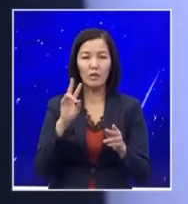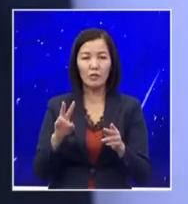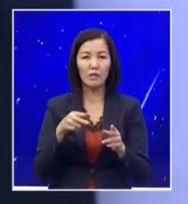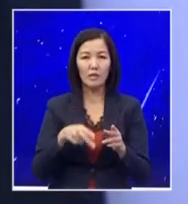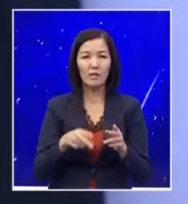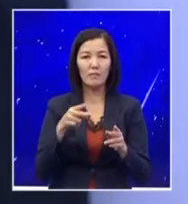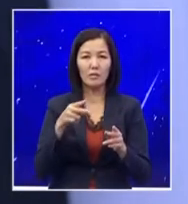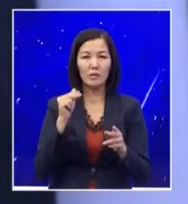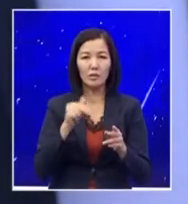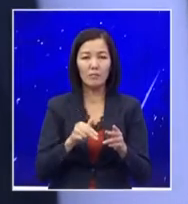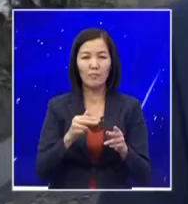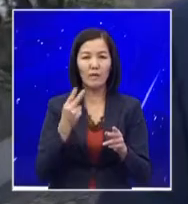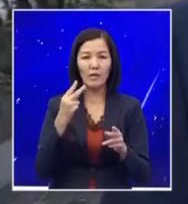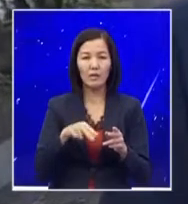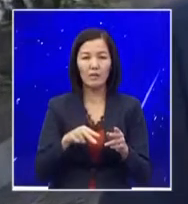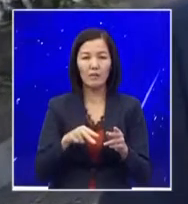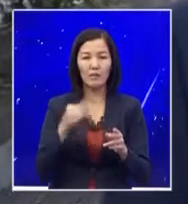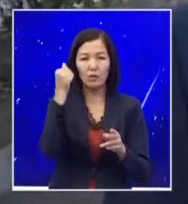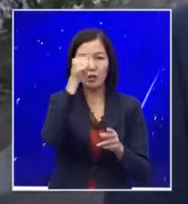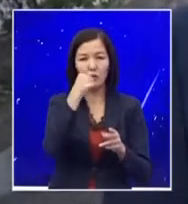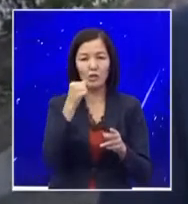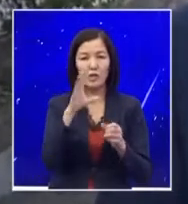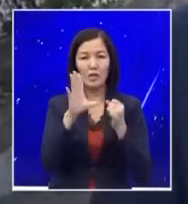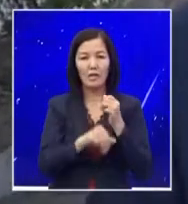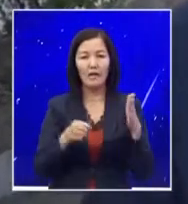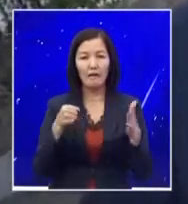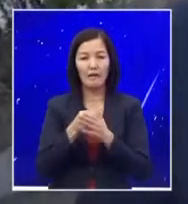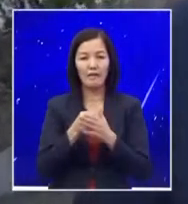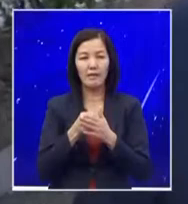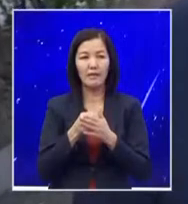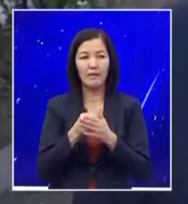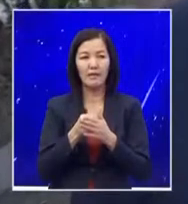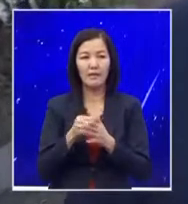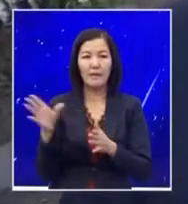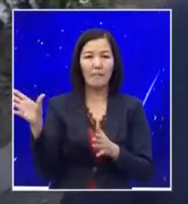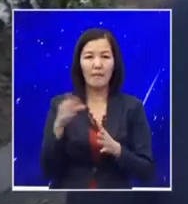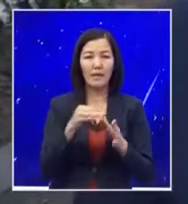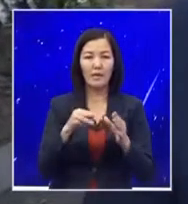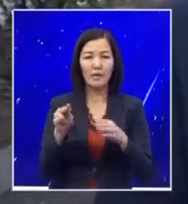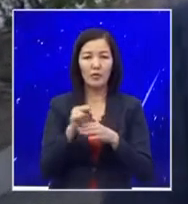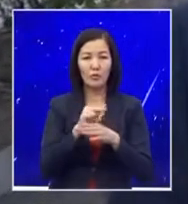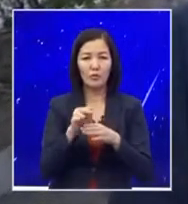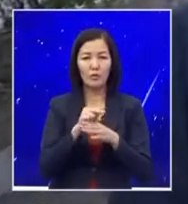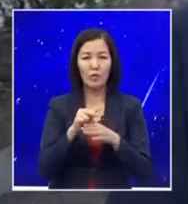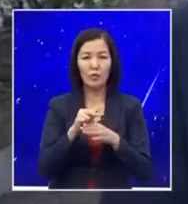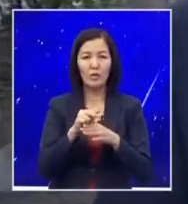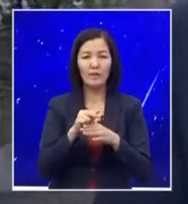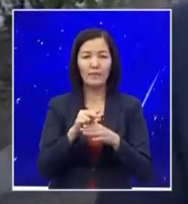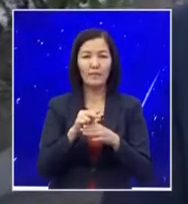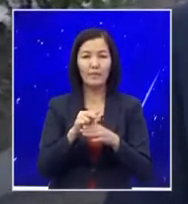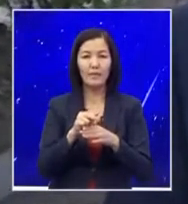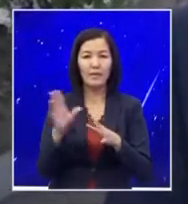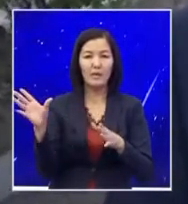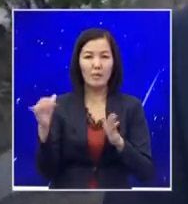20-желтоқсан 2000 жылдың аяғы. Жағы көрсетілген брусчаткалар дейміз ғой, олардың барлығы төселуде. Бордюрлардың барлығы